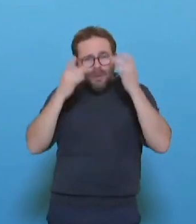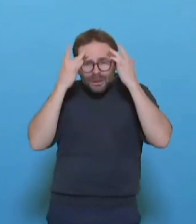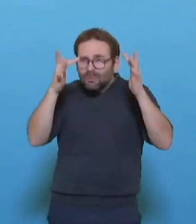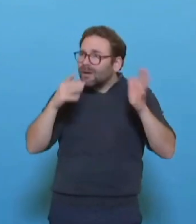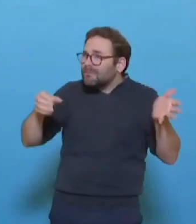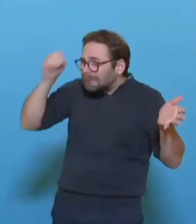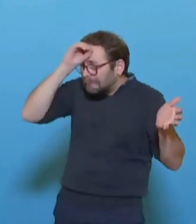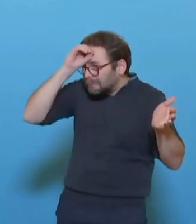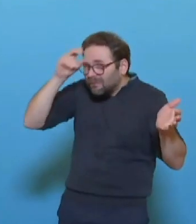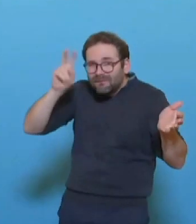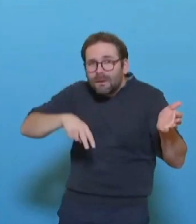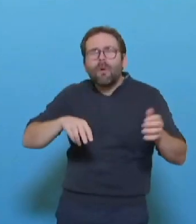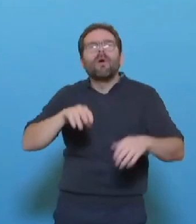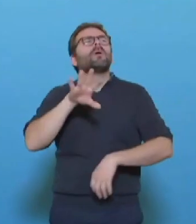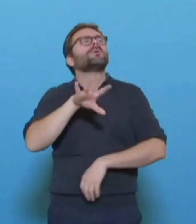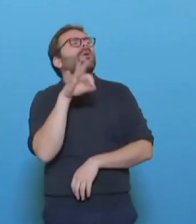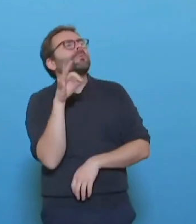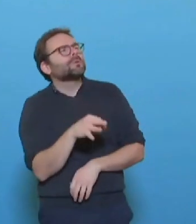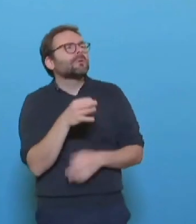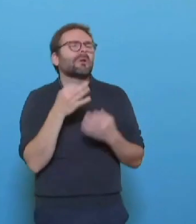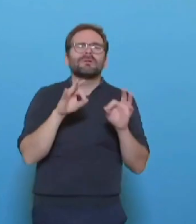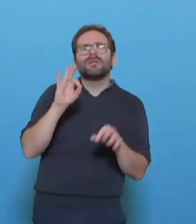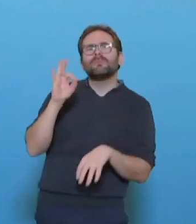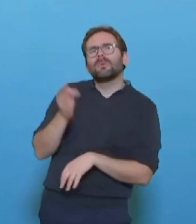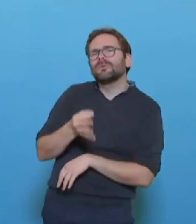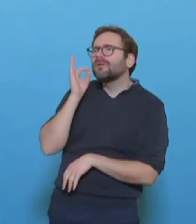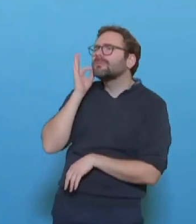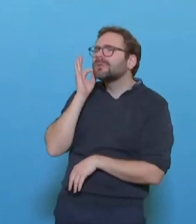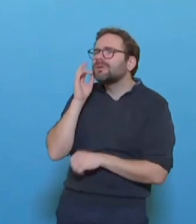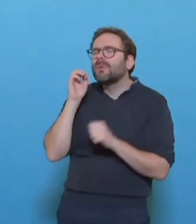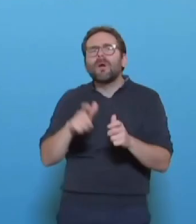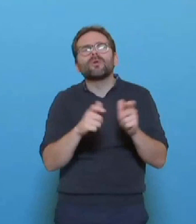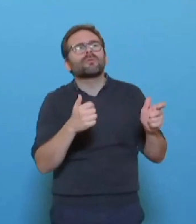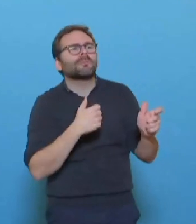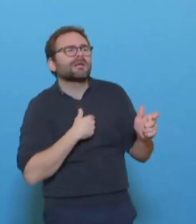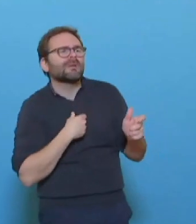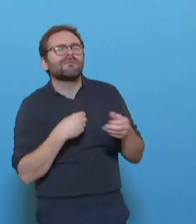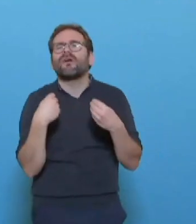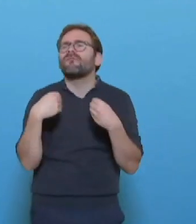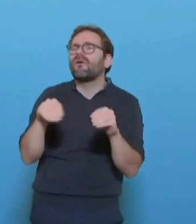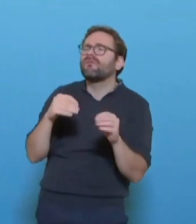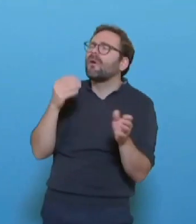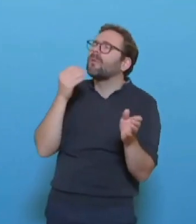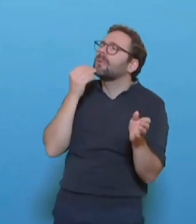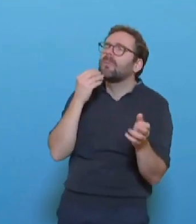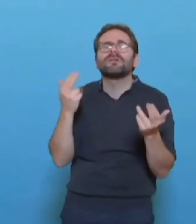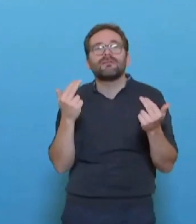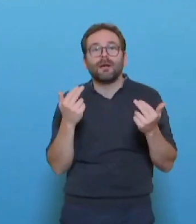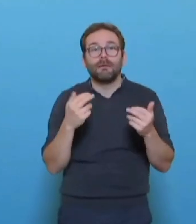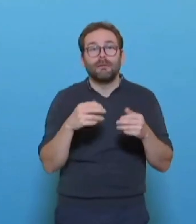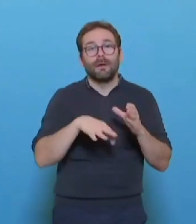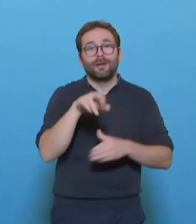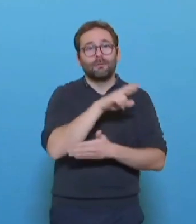5%, 10%, c'est pas très grave, allez chercher des mécènes, faites du merchandising, on aura tout entendu de la part des élus régionaux.